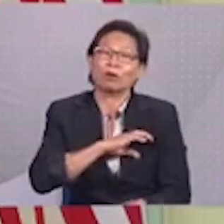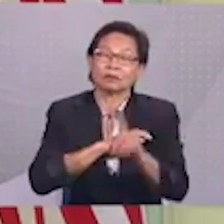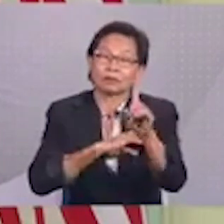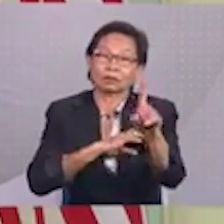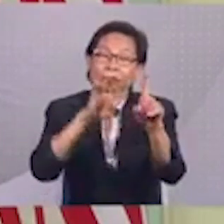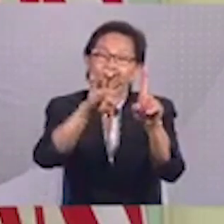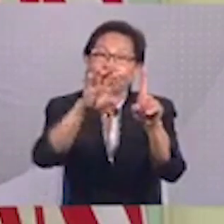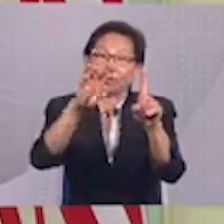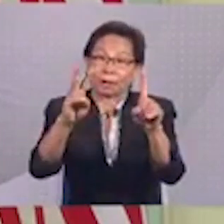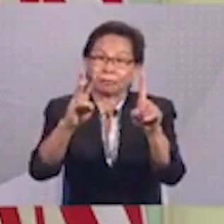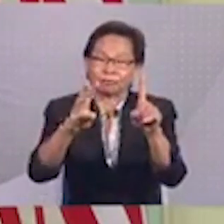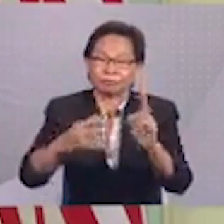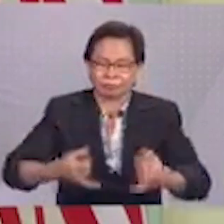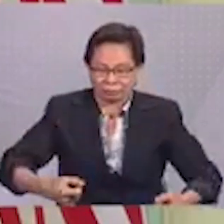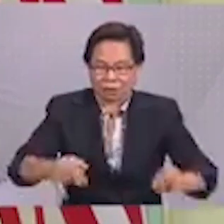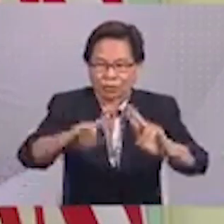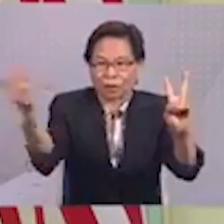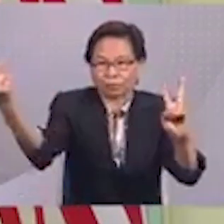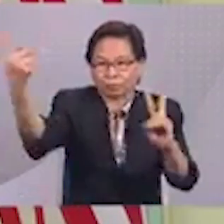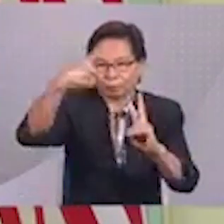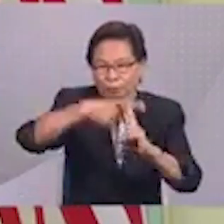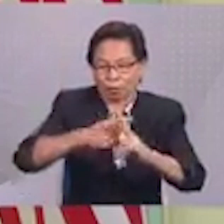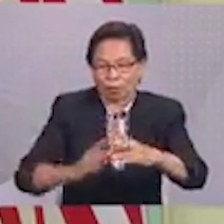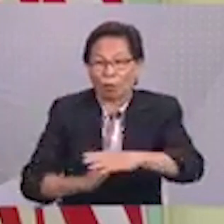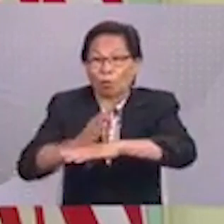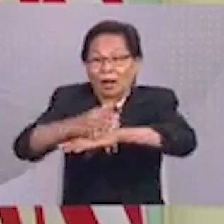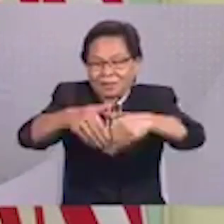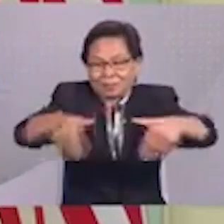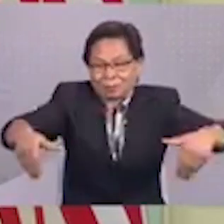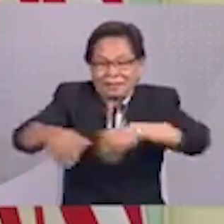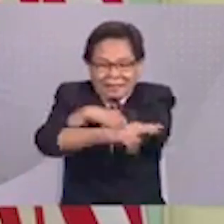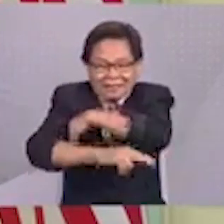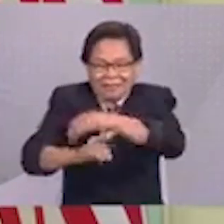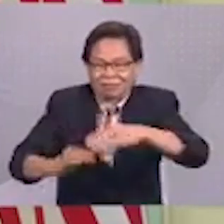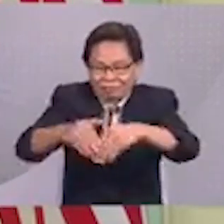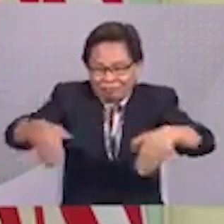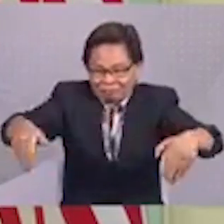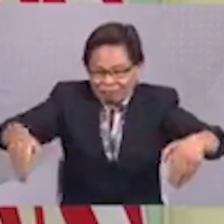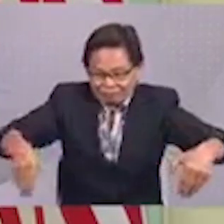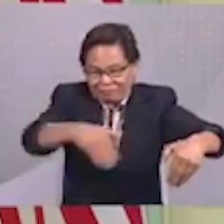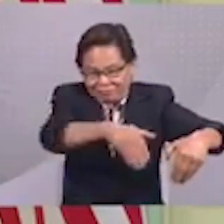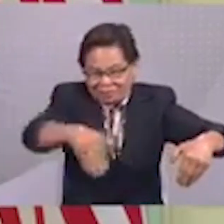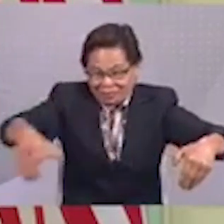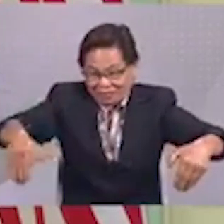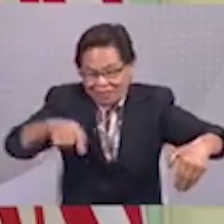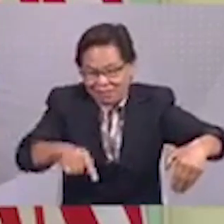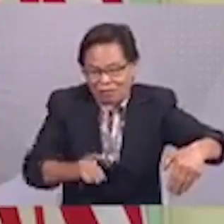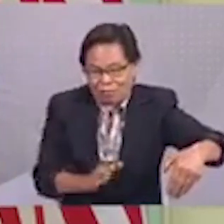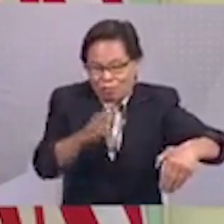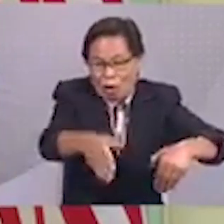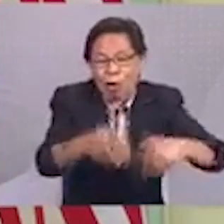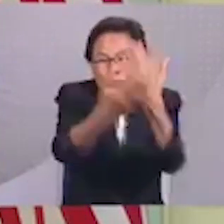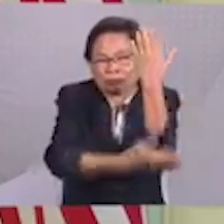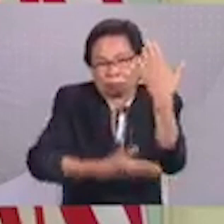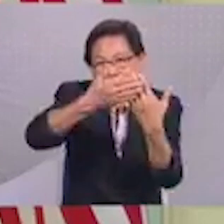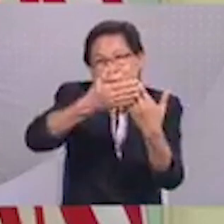146 sekatan jalan raya rentas sempadan negeri di seluruh negara dan